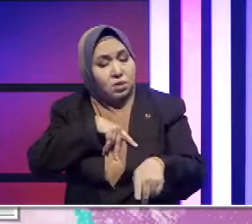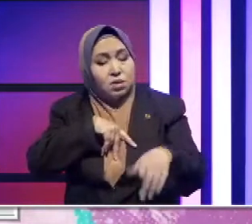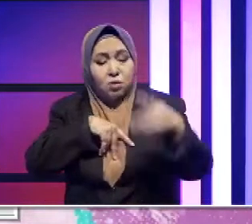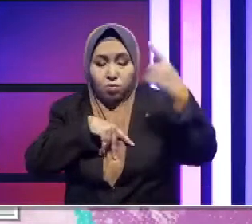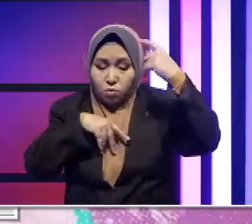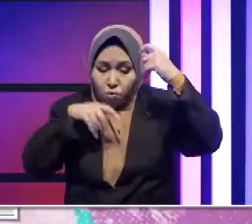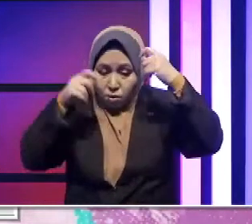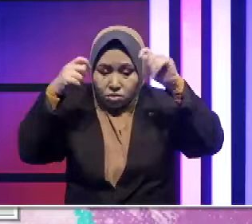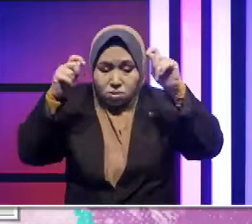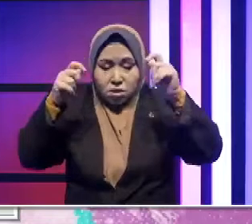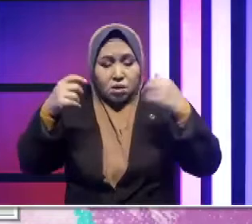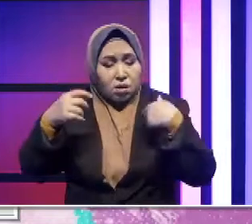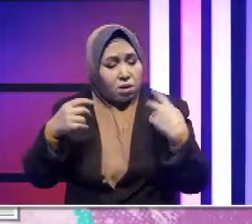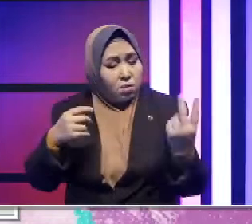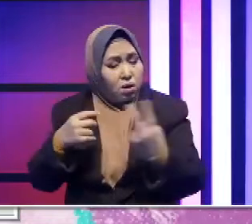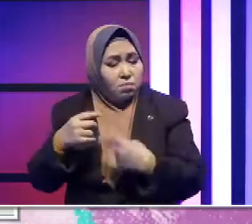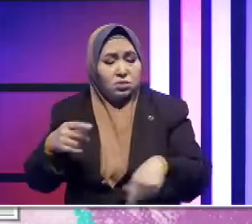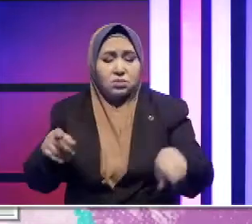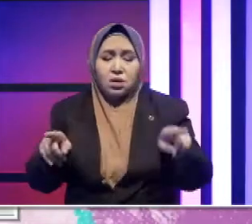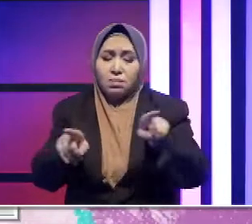يستويان مثلا؟